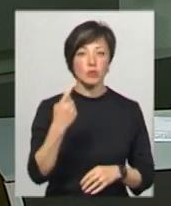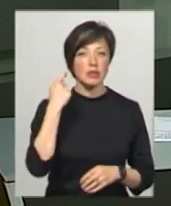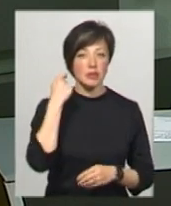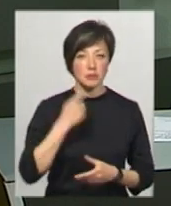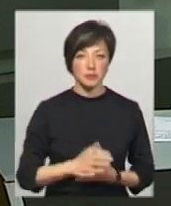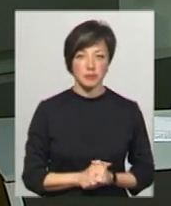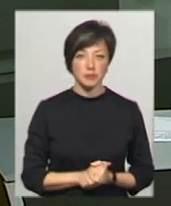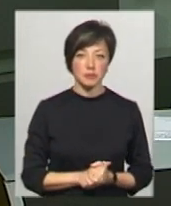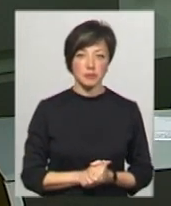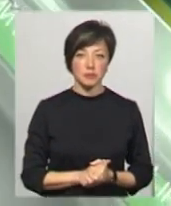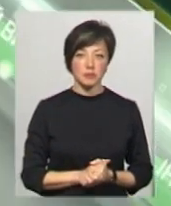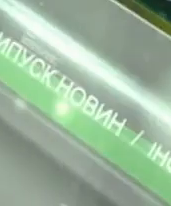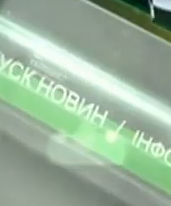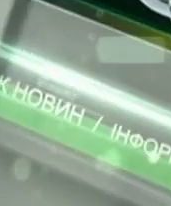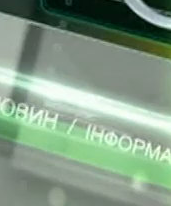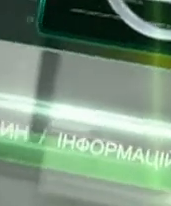51 рік.